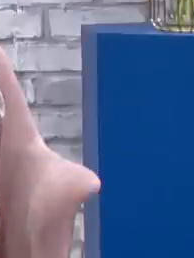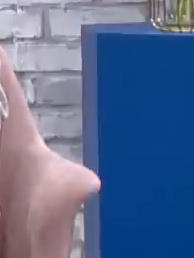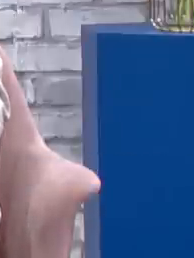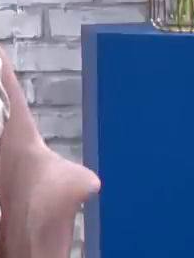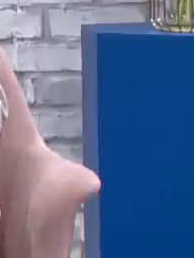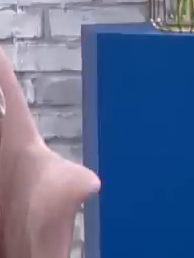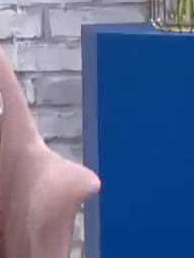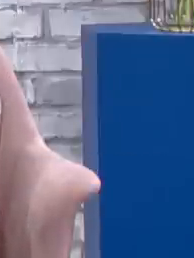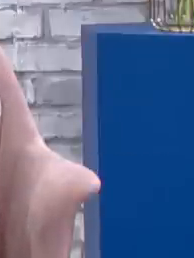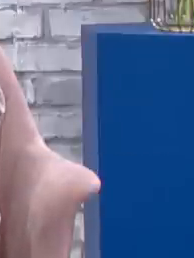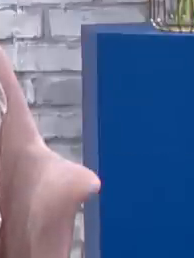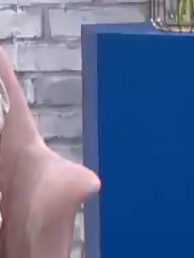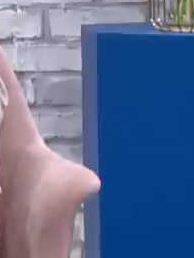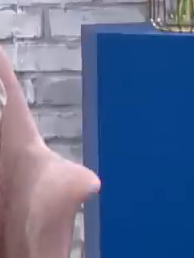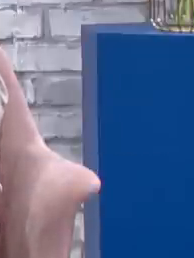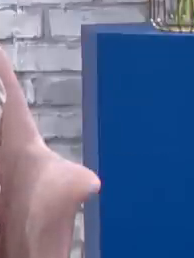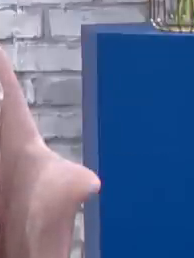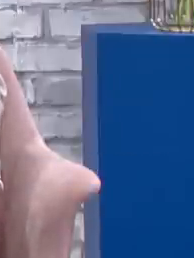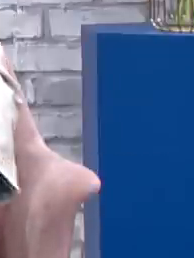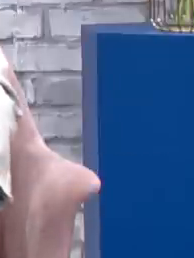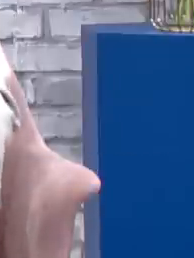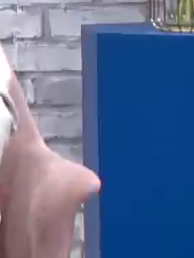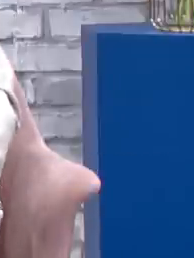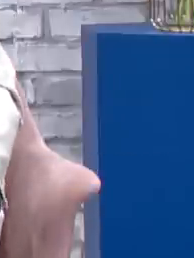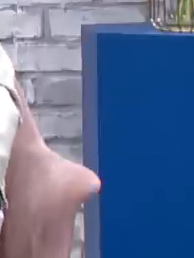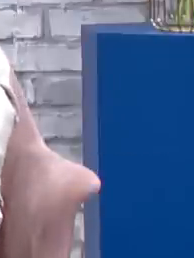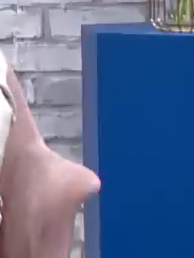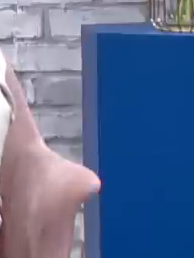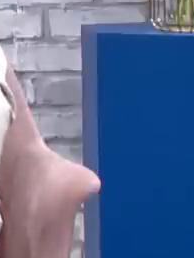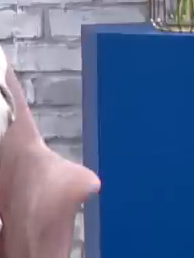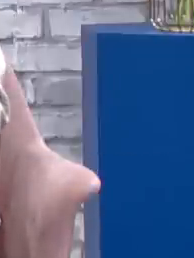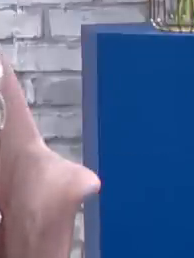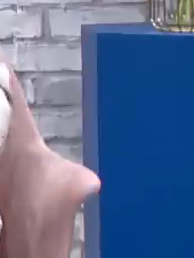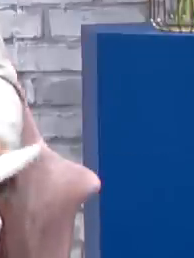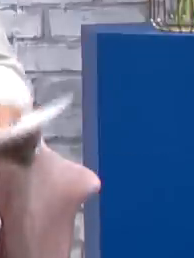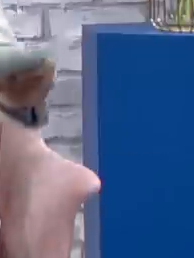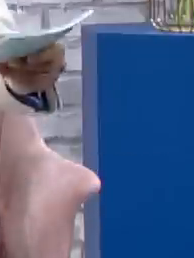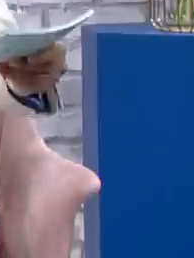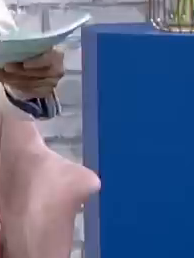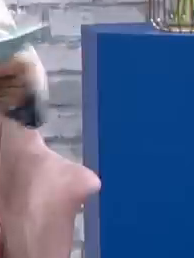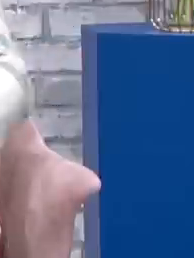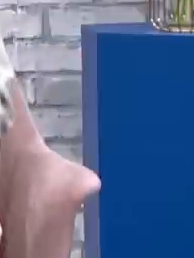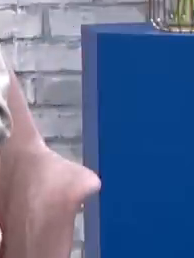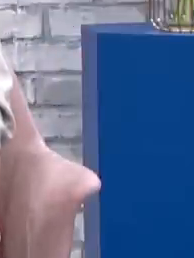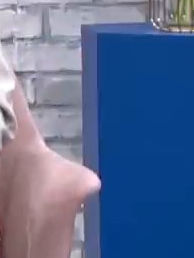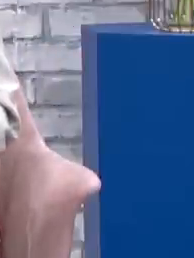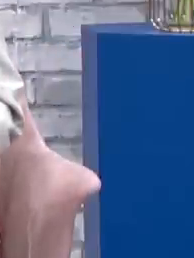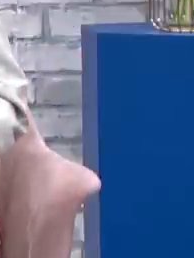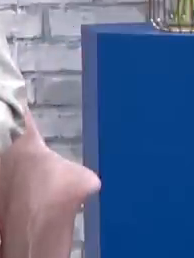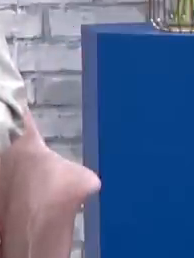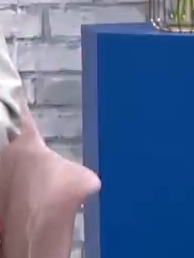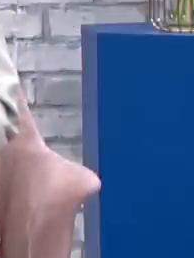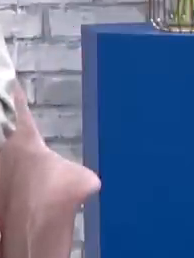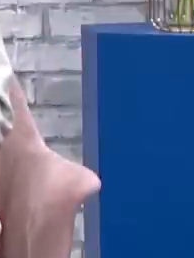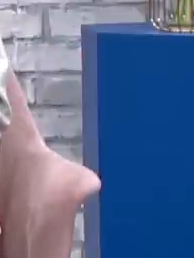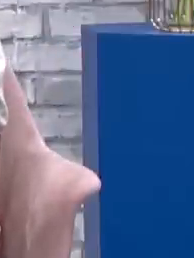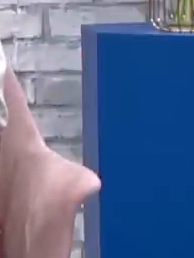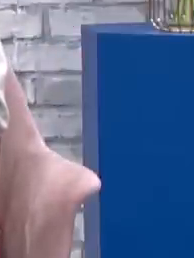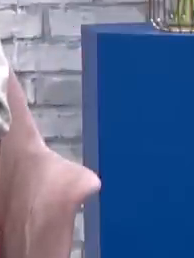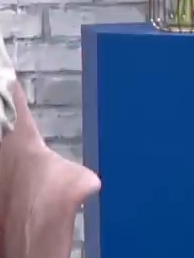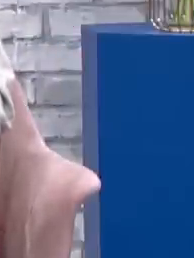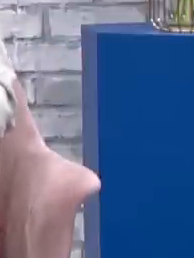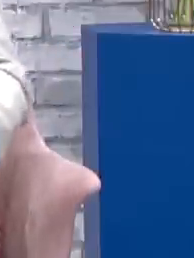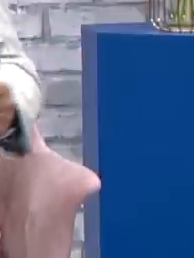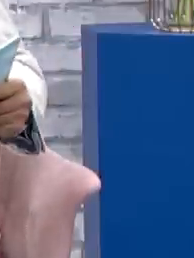뛰는 세상을 열어갑니다라는 슬로건으로 한 교회 한 학교 세우기 운동. 네. 자, 복음으로 대안학교를 세우는 겁니다. 네. 다음 세대 세워야